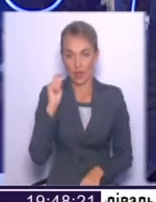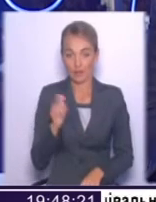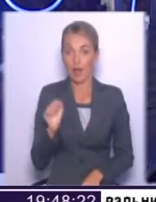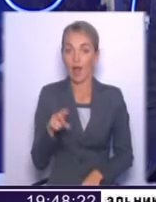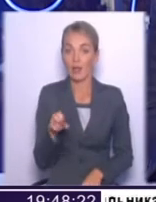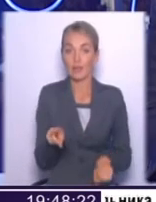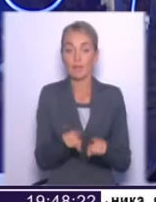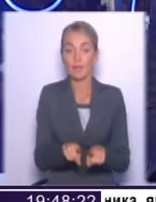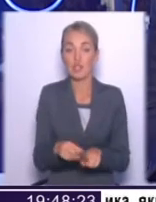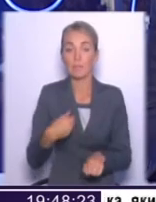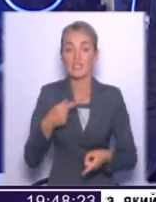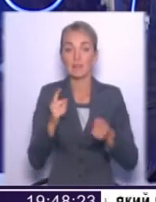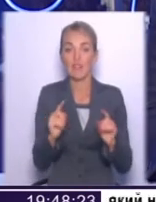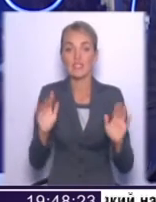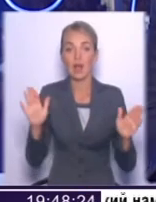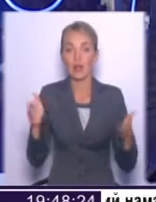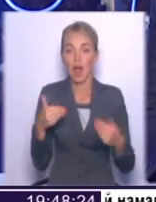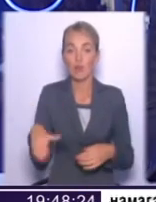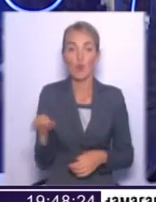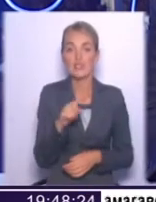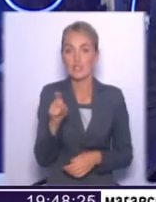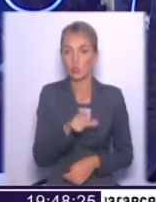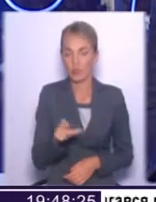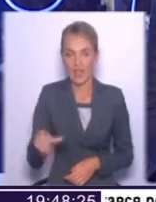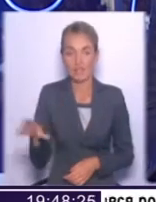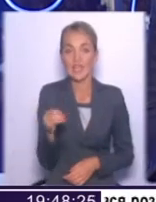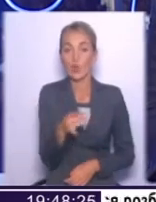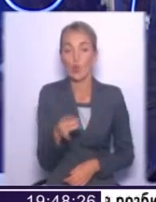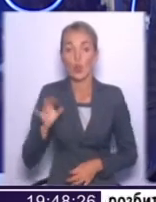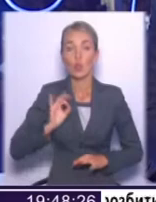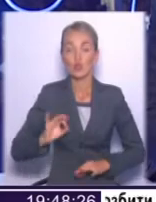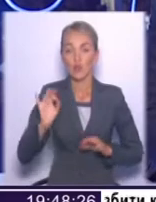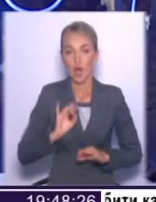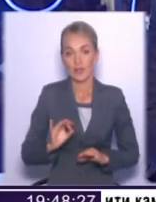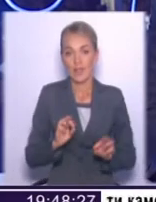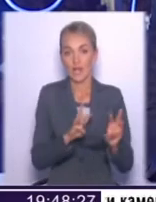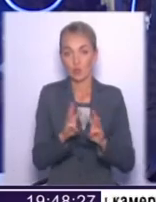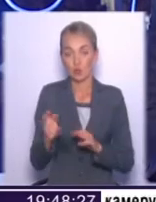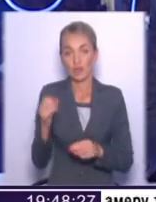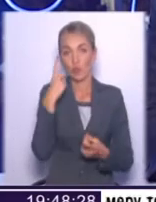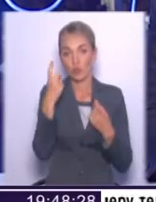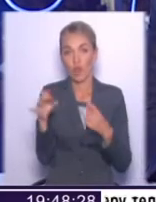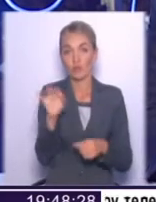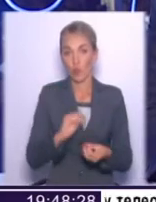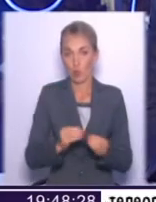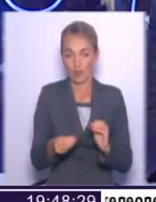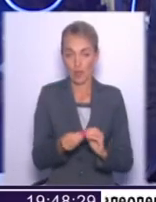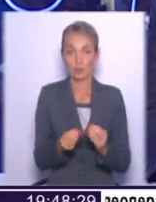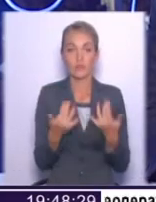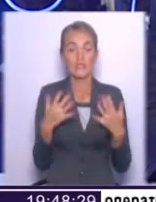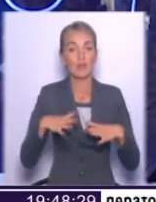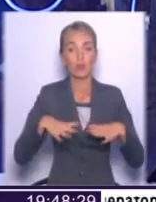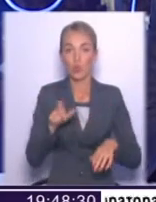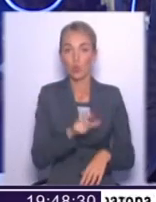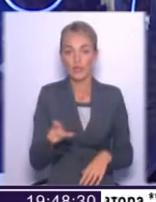не менш, ми справді закликаємо абсолютно всіх людей у всіх регіонах користуватися ресурсом і повідомляти нам про проблеми. Адже скільки б не було